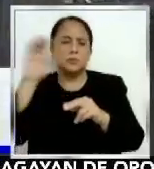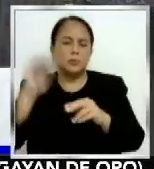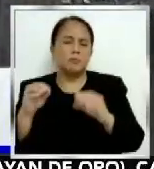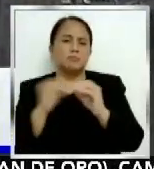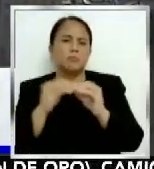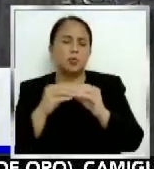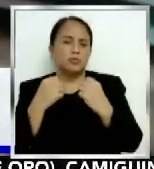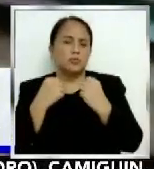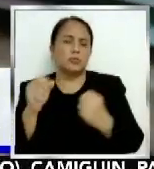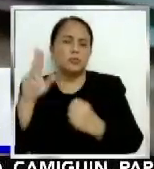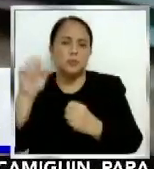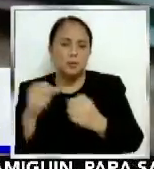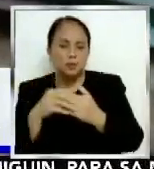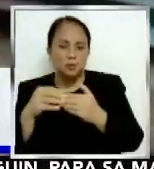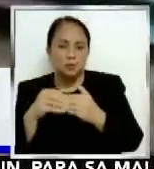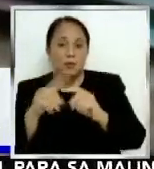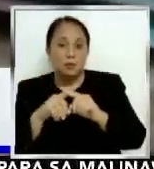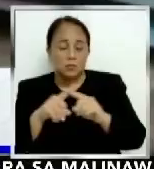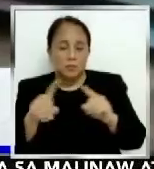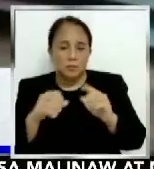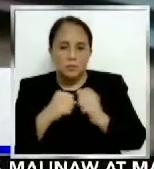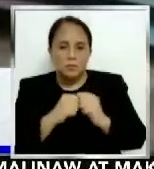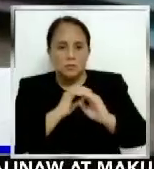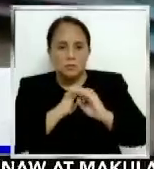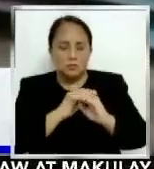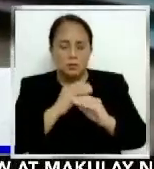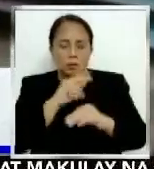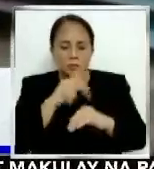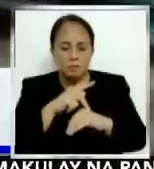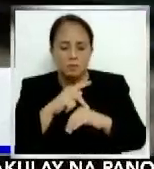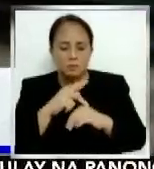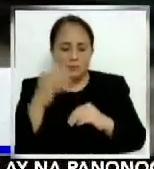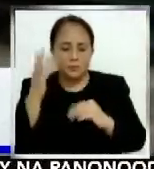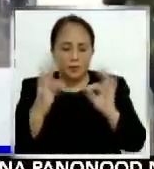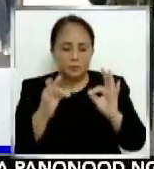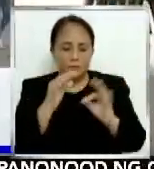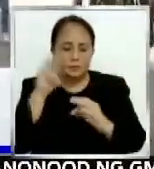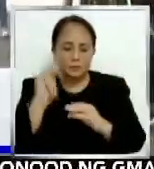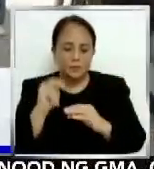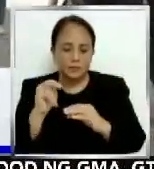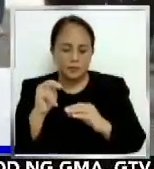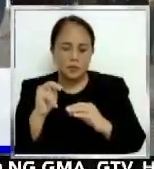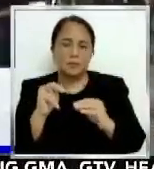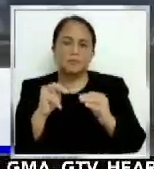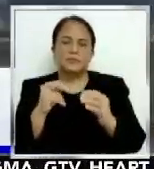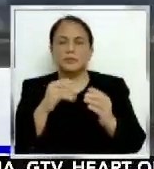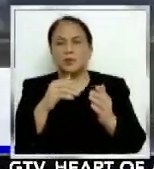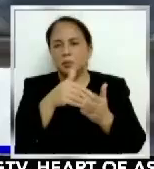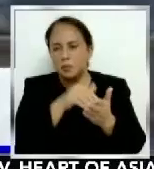US dollar. Pero may panangga naman daw ang Pilipinas para hindi masyadong humina ang piso. Isa na raw dyan,